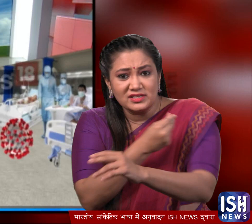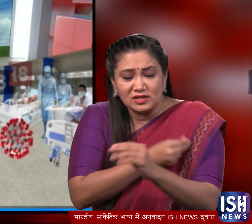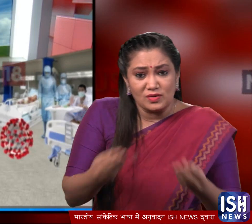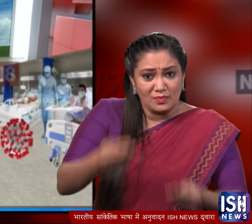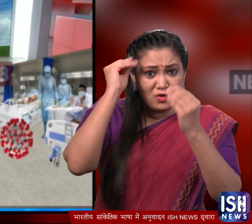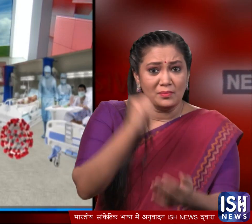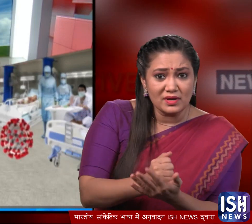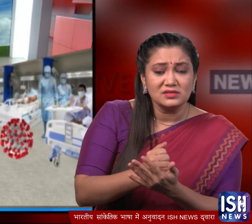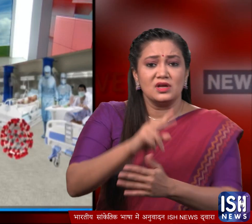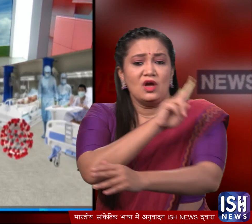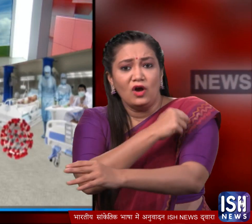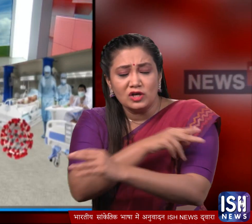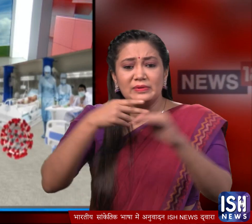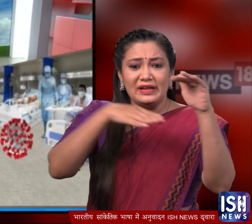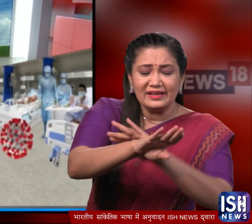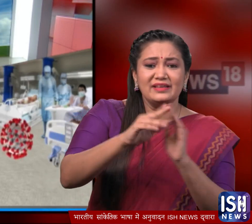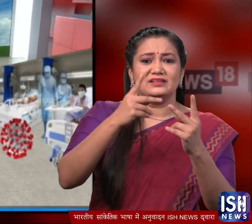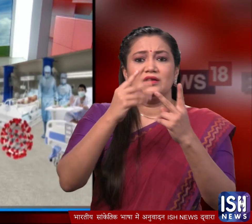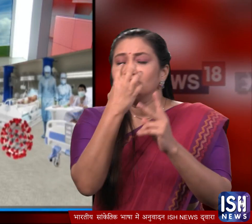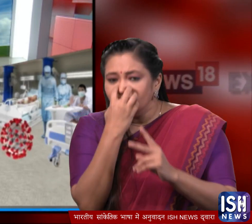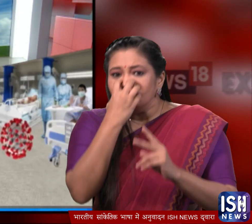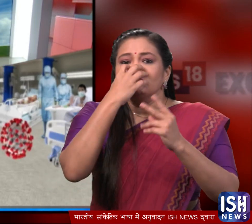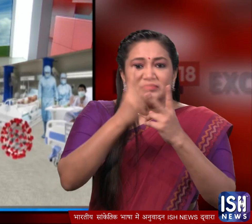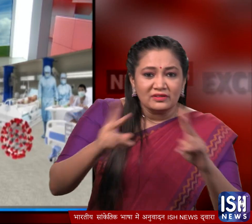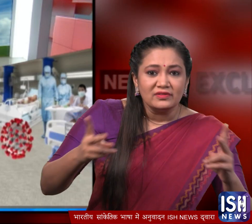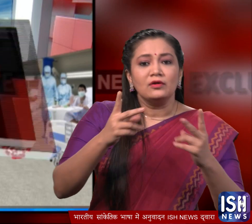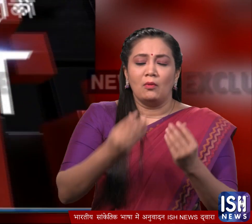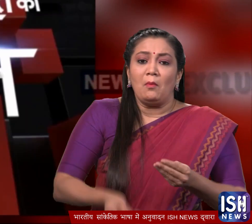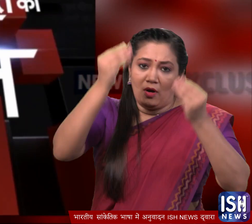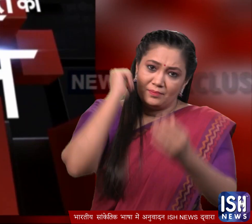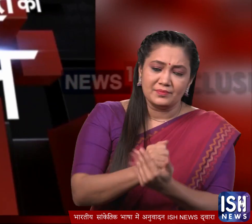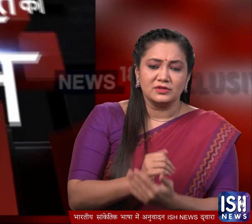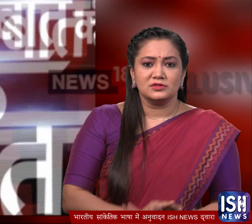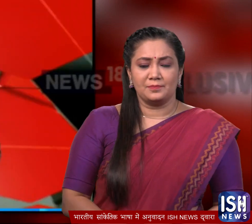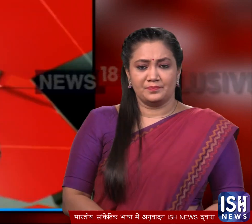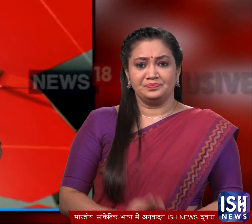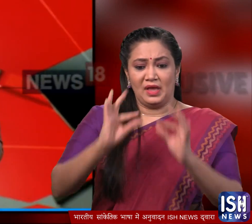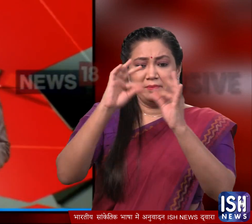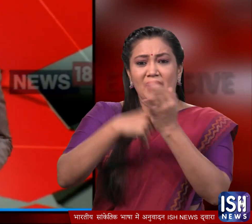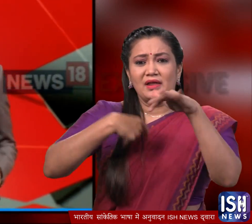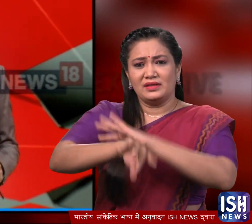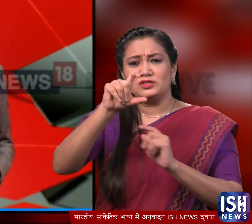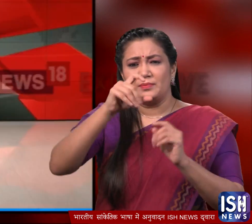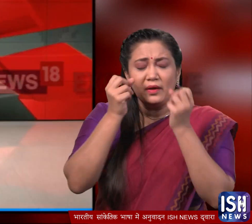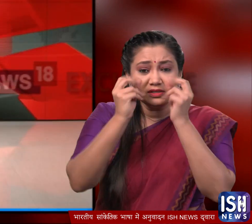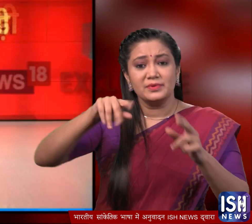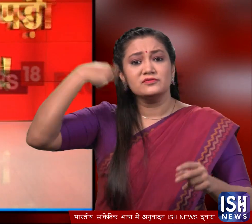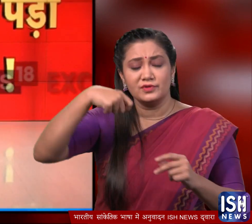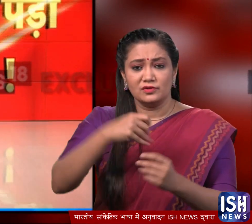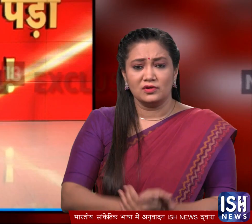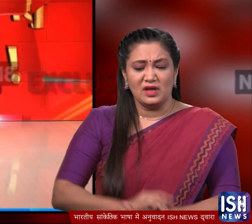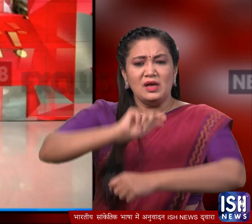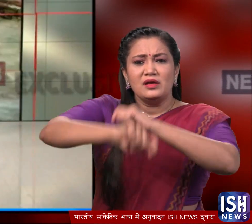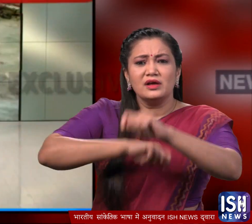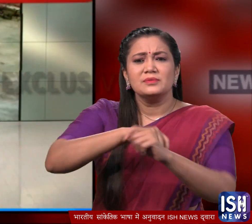में तेजी लाने और अस्पतालों में बच्चों के लिए वेंटिलेटर बढ़ाने का सुझाव भी दिया गया। बिहार के छपरा से चौंकाने वाली कुछ तस्वीरें सामने आई।